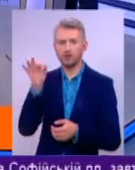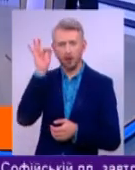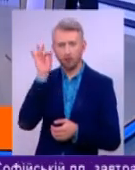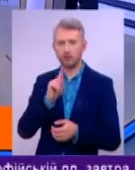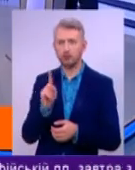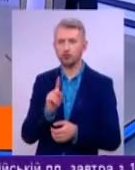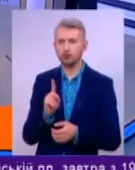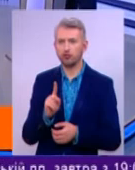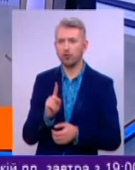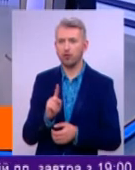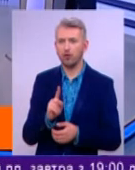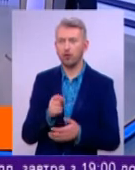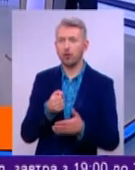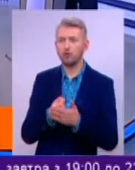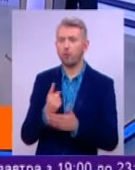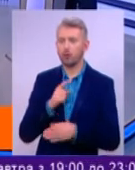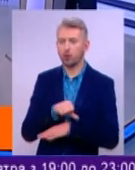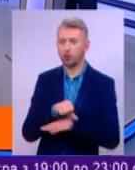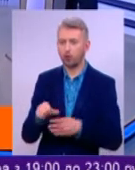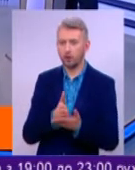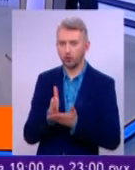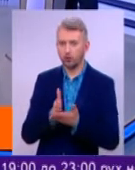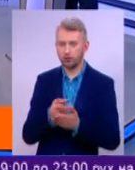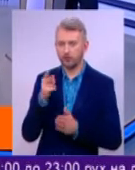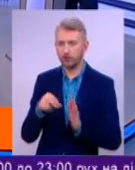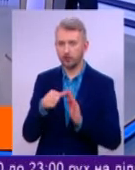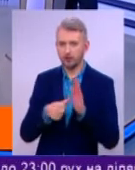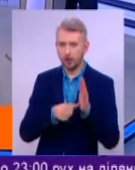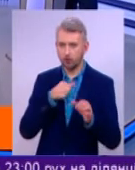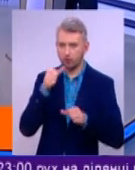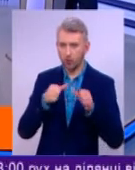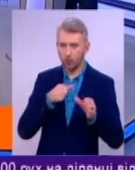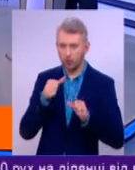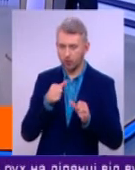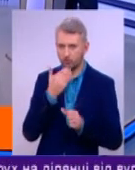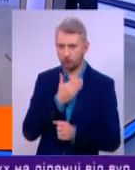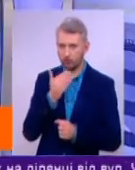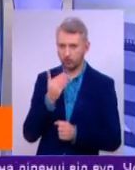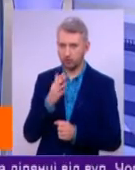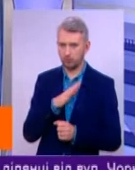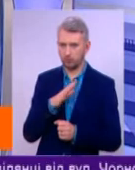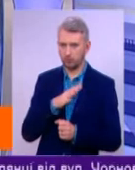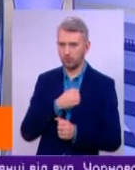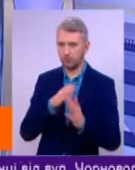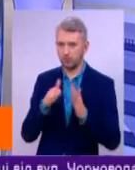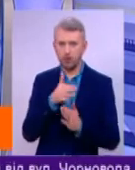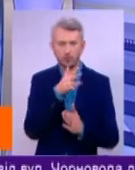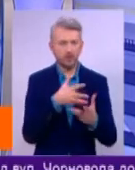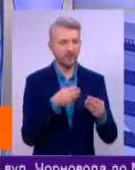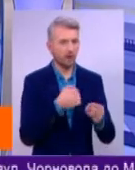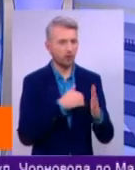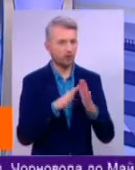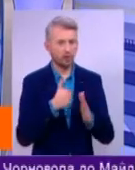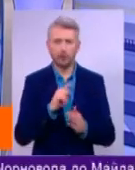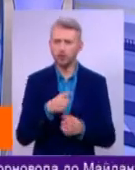що до прикордонної служби в 2016 році, в останнє, якби... Так, під час весняного. Так. Чому